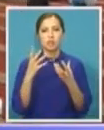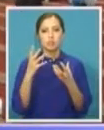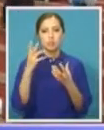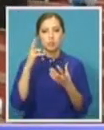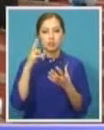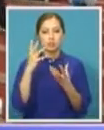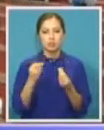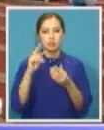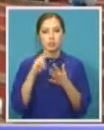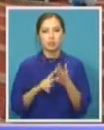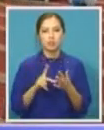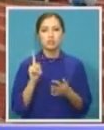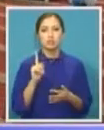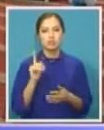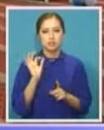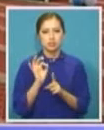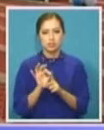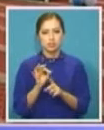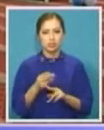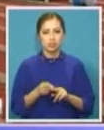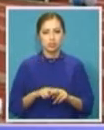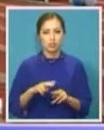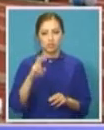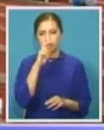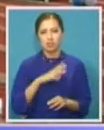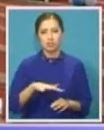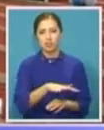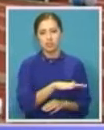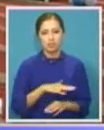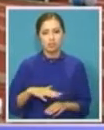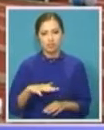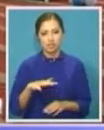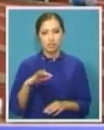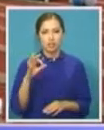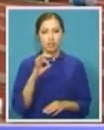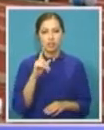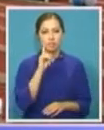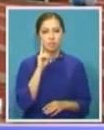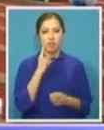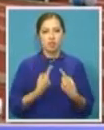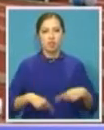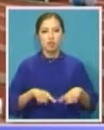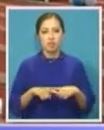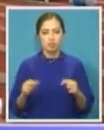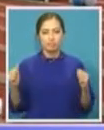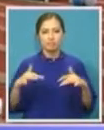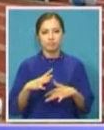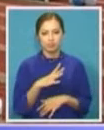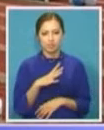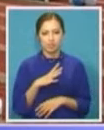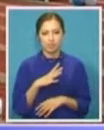жалпы осы оңтүстік қазақстан облысы өкілдігі бойынша жастар ісі бөлімінің ұйымдастыруымен өтіп жатқан шара бұл.